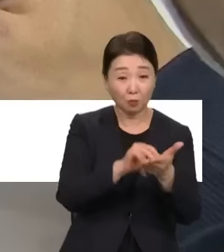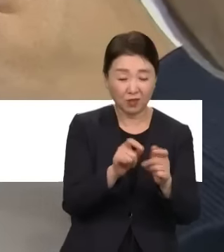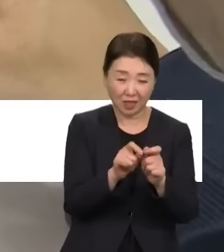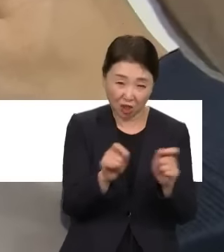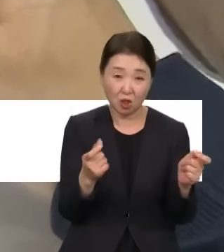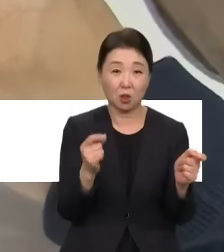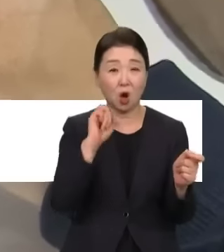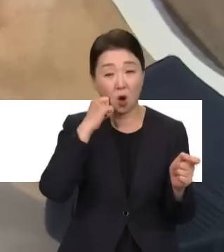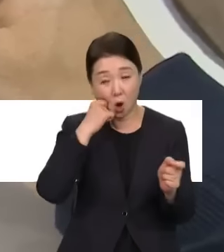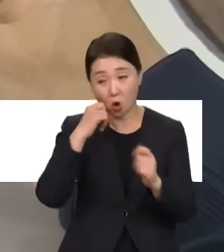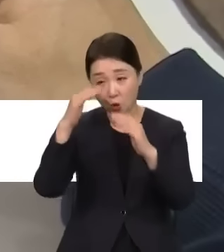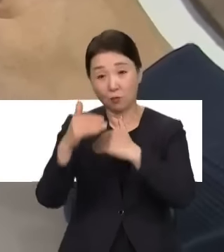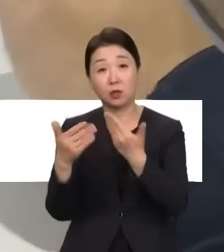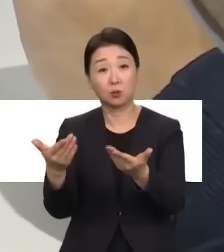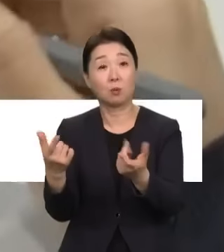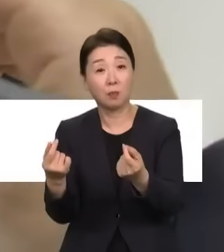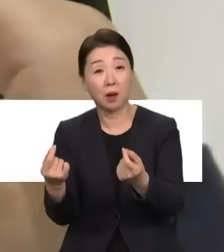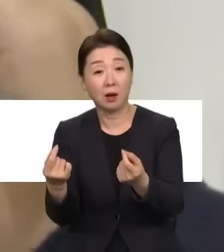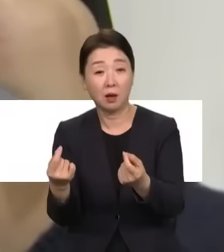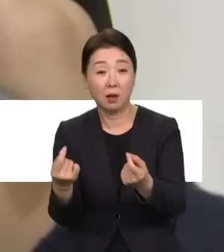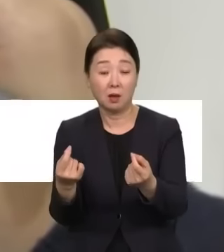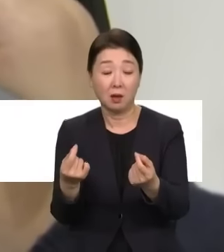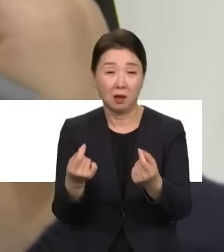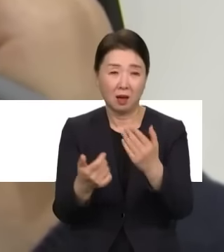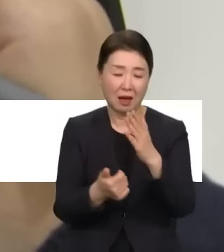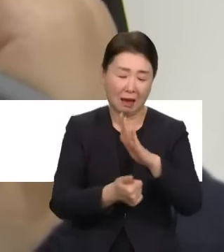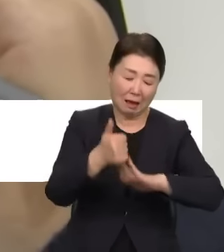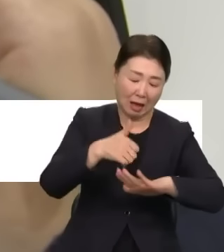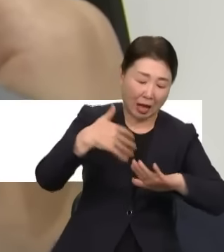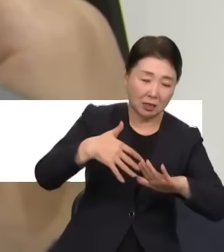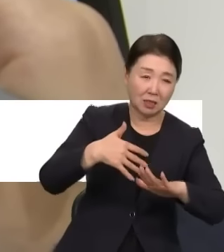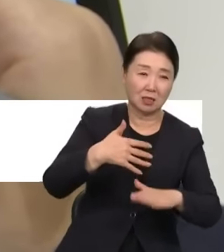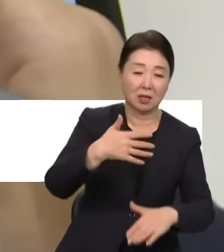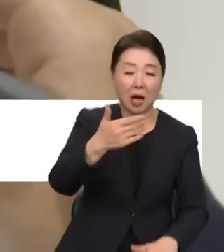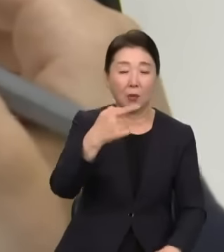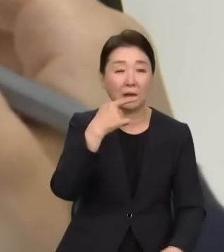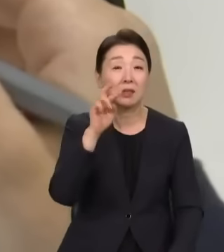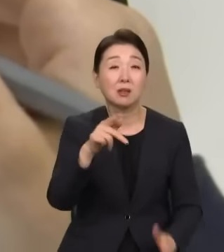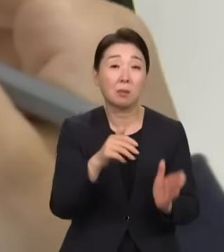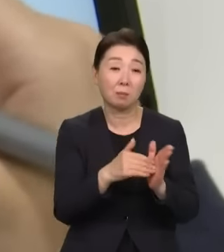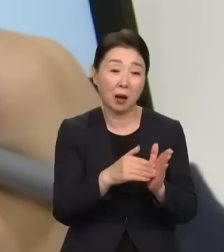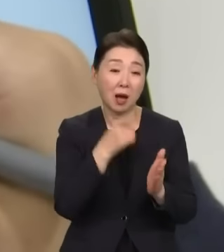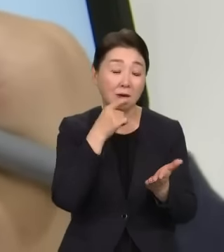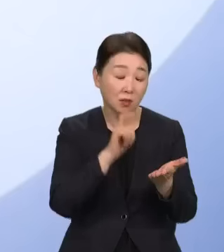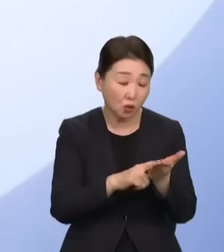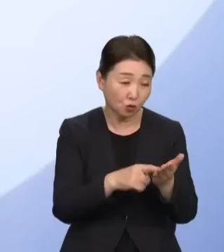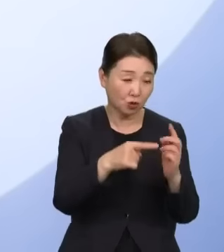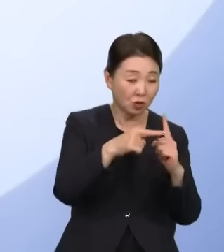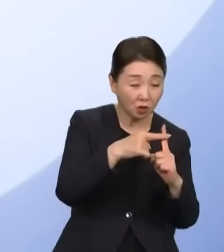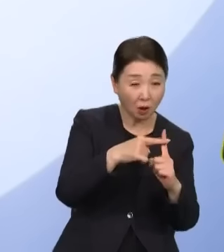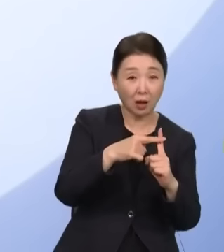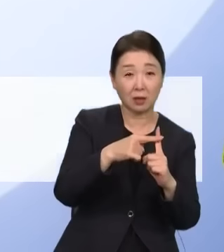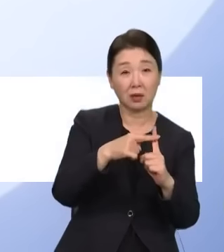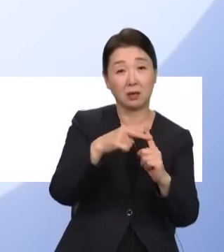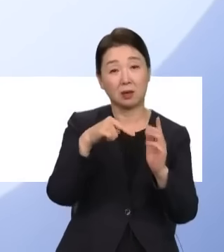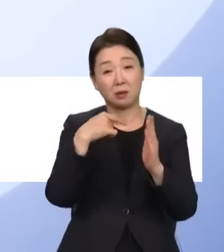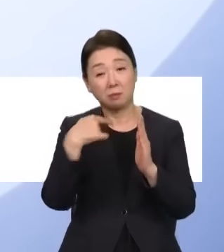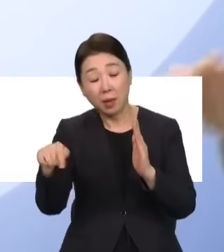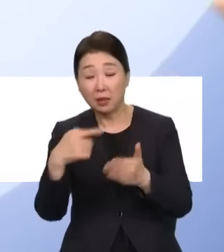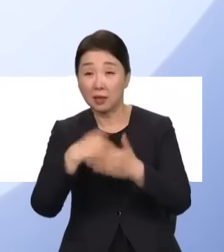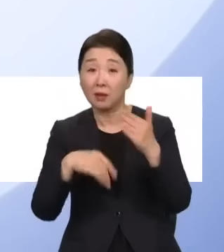길고 어려운 과제를 낸 반면 성취도가 미진한 B학생은 쉬운 연산 문제를 풀게 했습니다. 맞춤 교육이